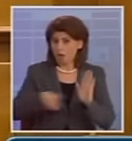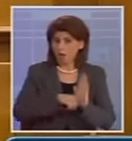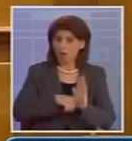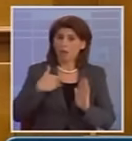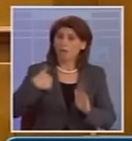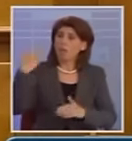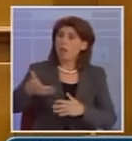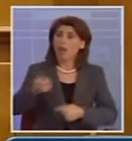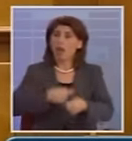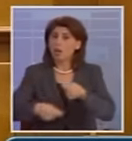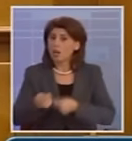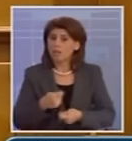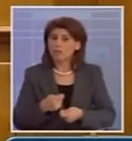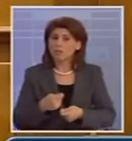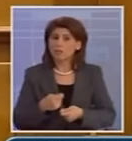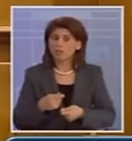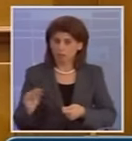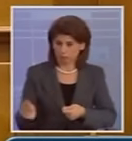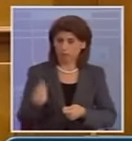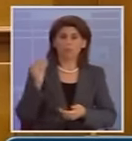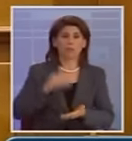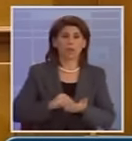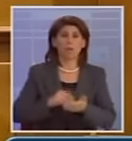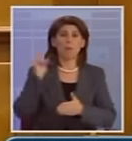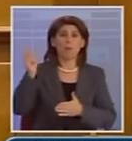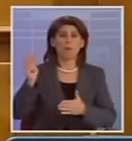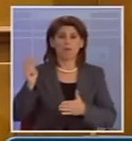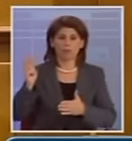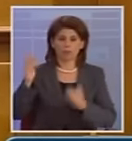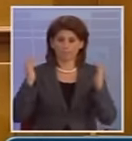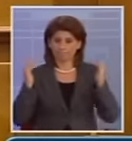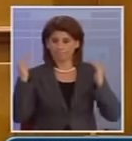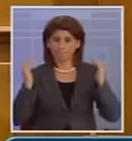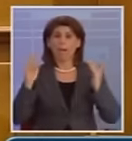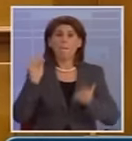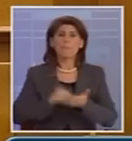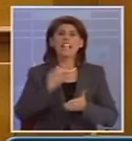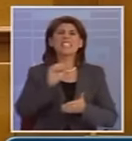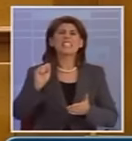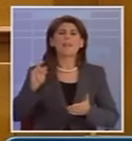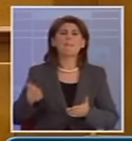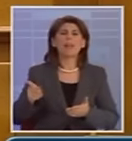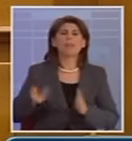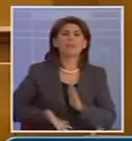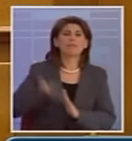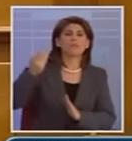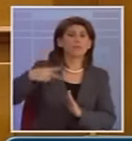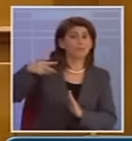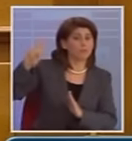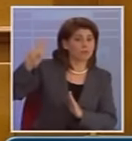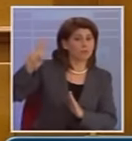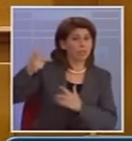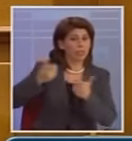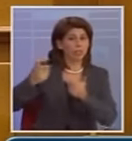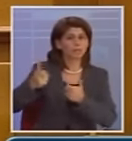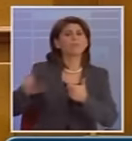αγορές. Με το που εμφανίστηκε όμως και πάλι η πολιτική αβεβαιότητα, ανέβηκαν ξανά τα spreads, πως τότε υποχωρούσανε, και έτσι έκλεισαν